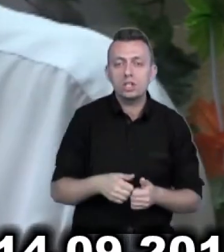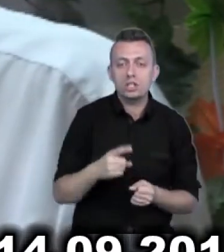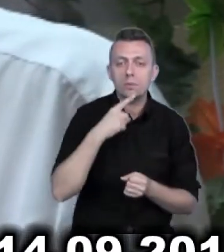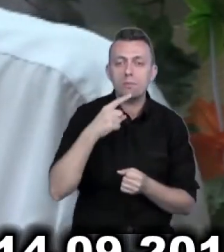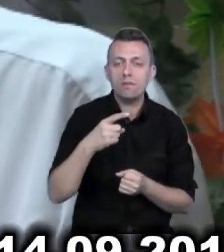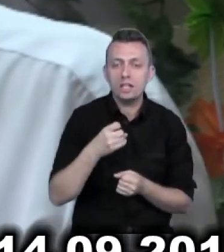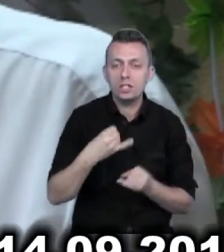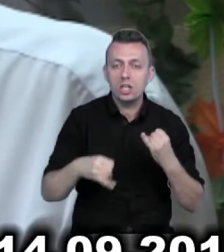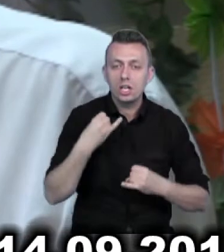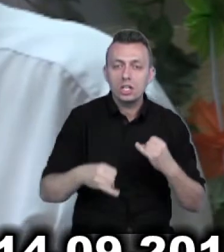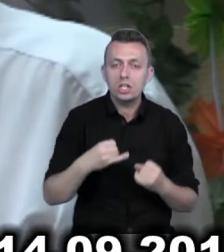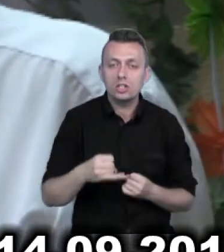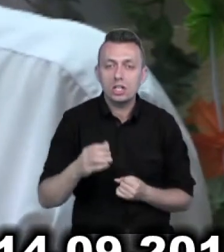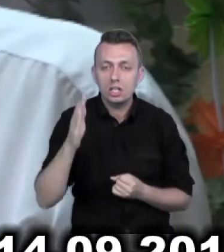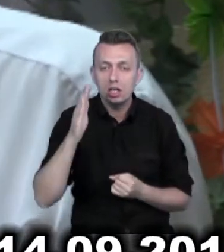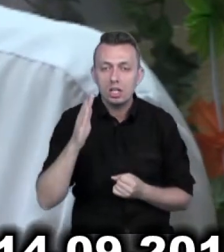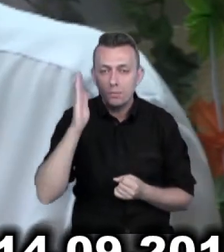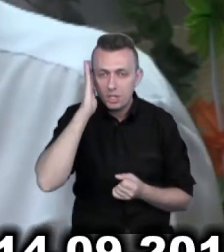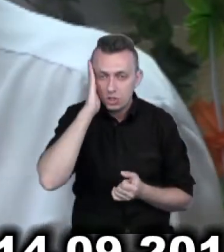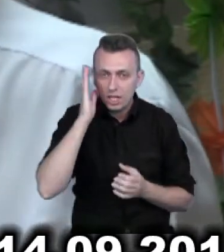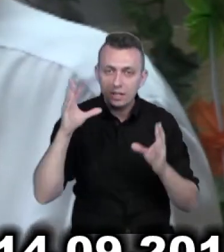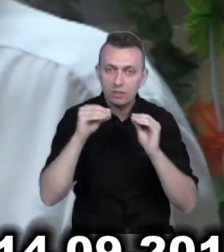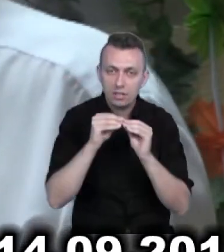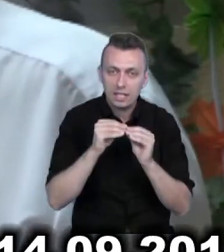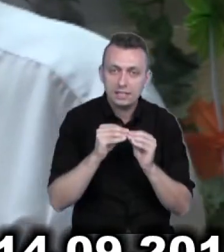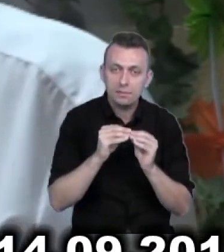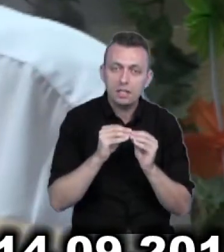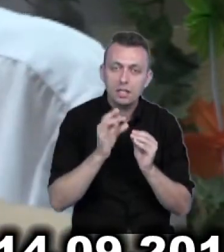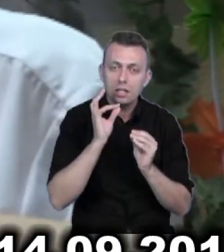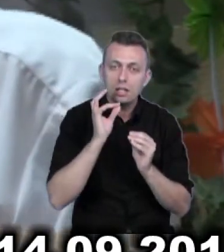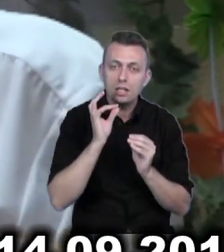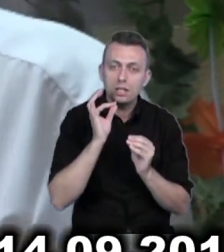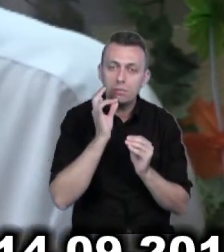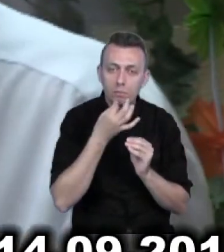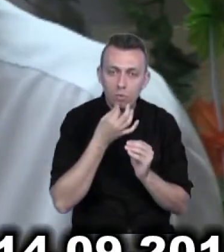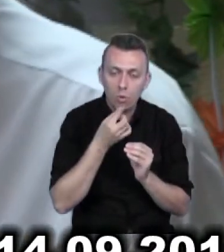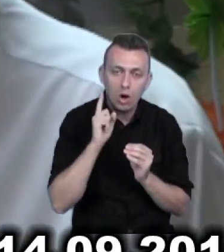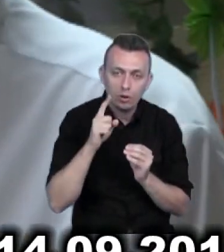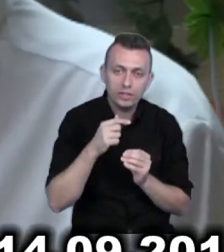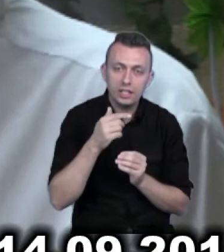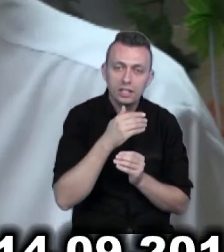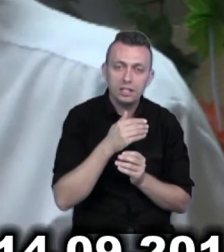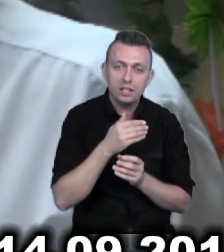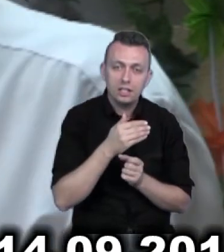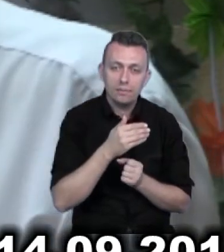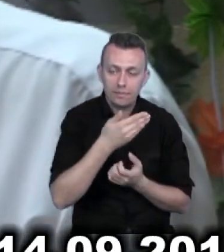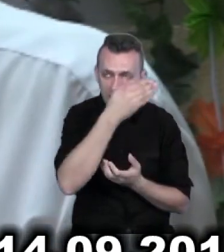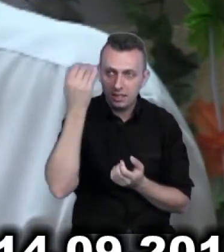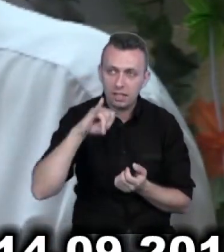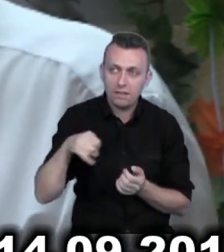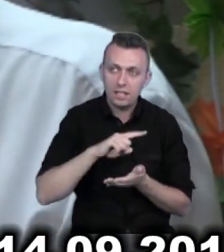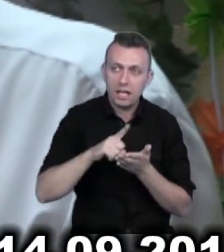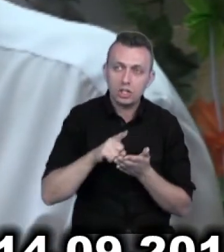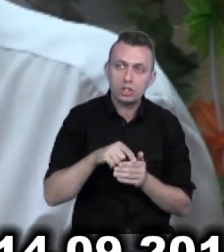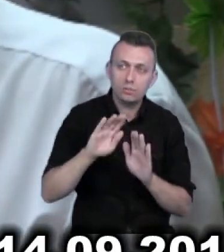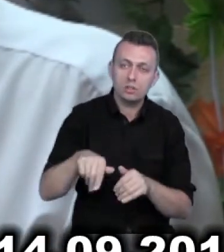zamieszkają razem, to młody nawet nie wie, jak szybko zostanie jaroszkiem. Nie będzie waruził,